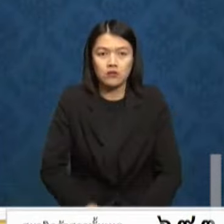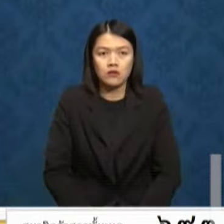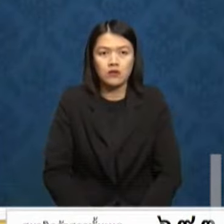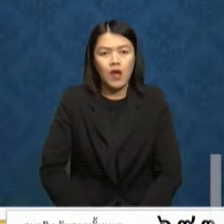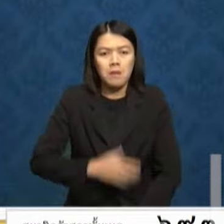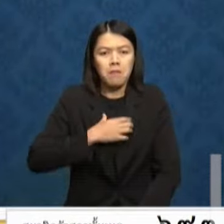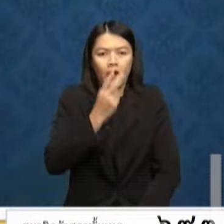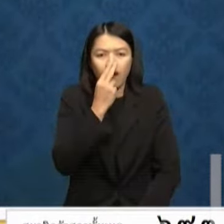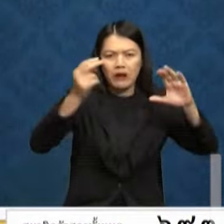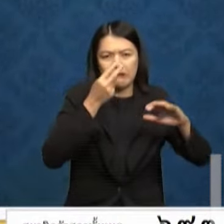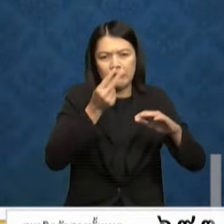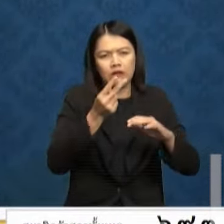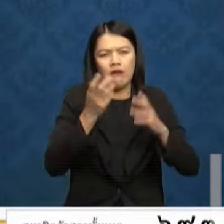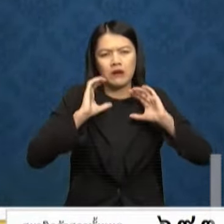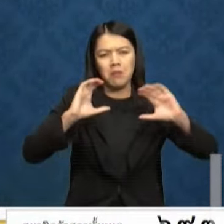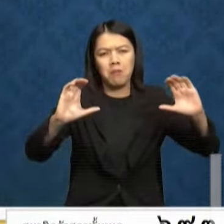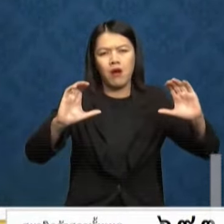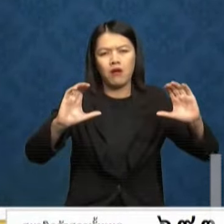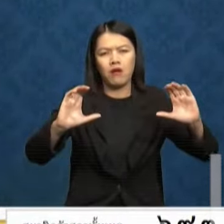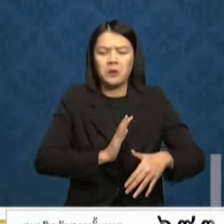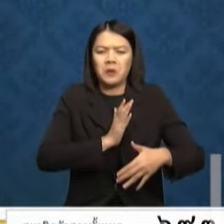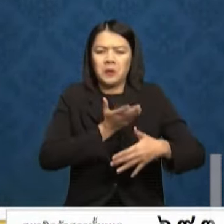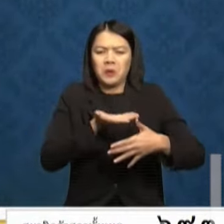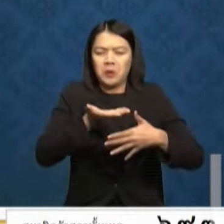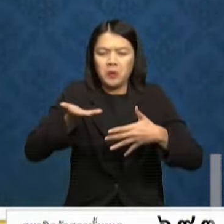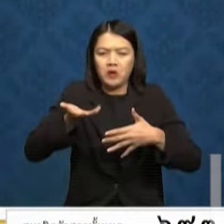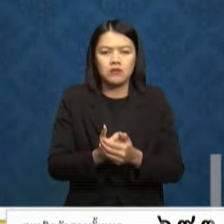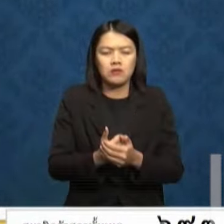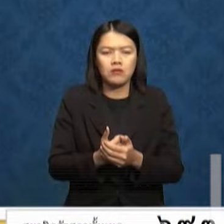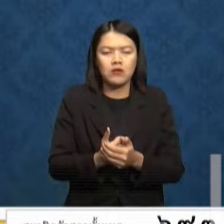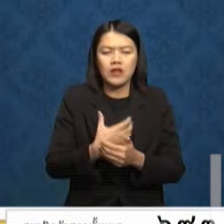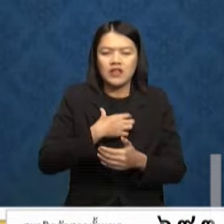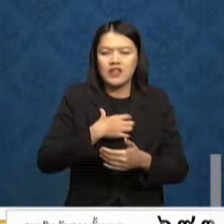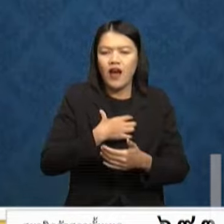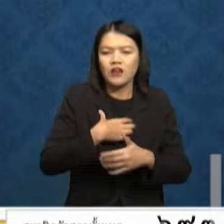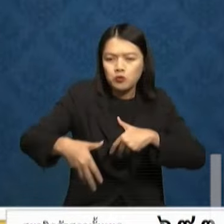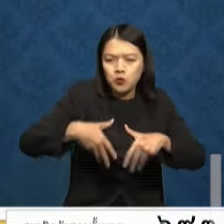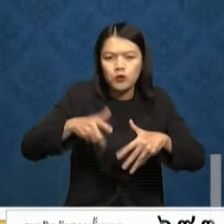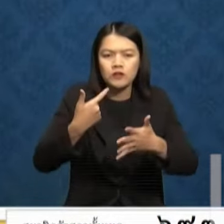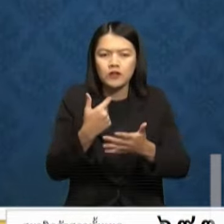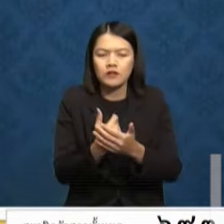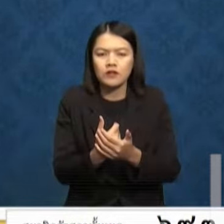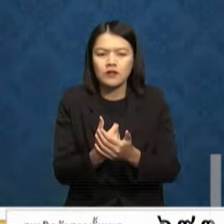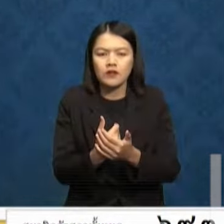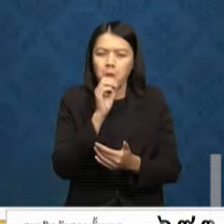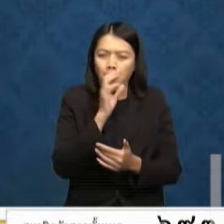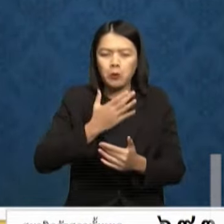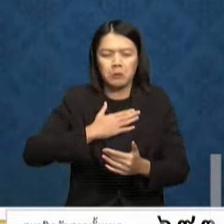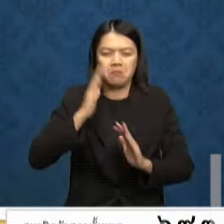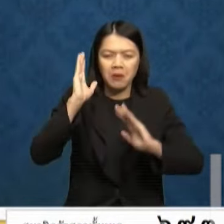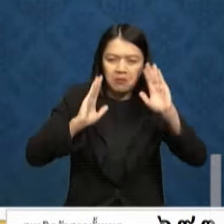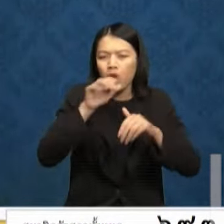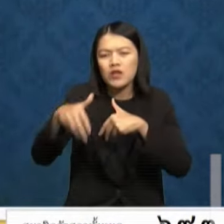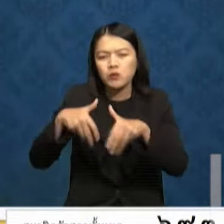ผมไม่อยากเห็นรัฐบาลชุดนี้เป็นรัฐบาลที่มาจากชนชั้นสูงเพื่อคนชั้นสูงอาศัยมือของประชาชนในคราบประชาธิปไตยแล้ว